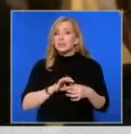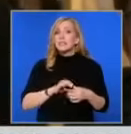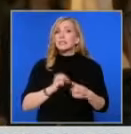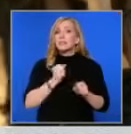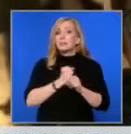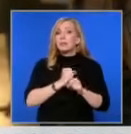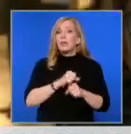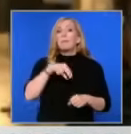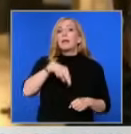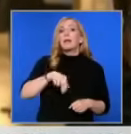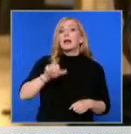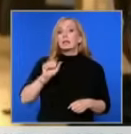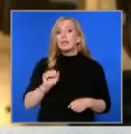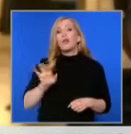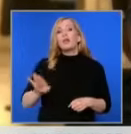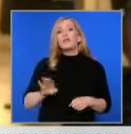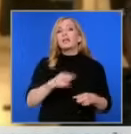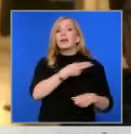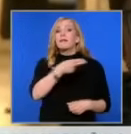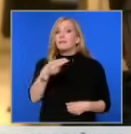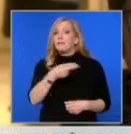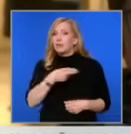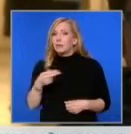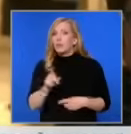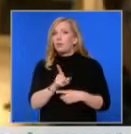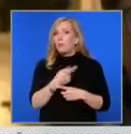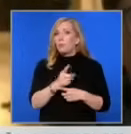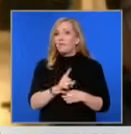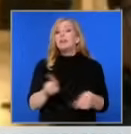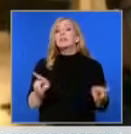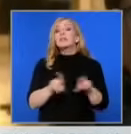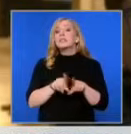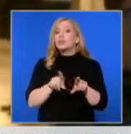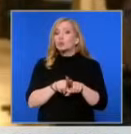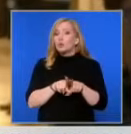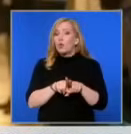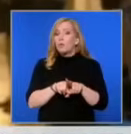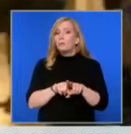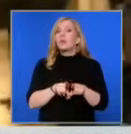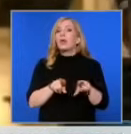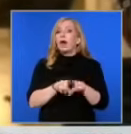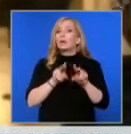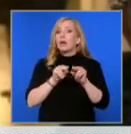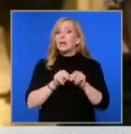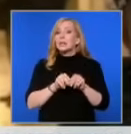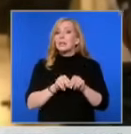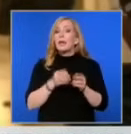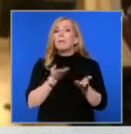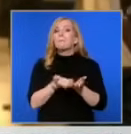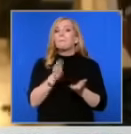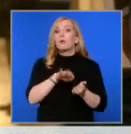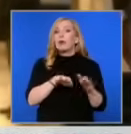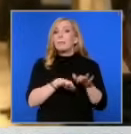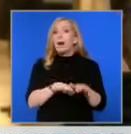Александров, дружествата, които той е управлявал към настоящия момент, както и, както казах вече, погребални агенции,